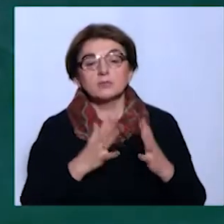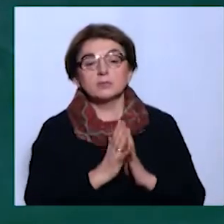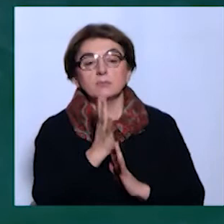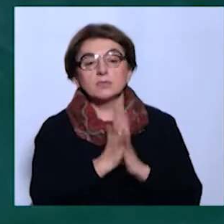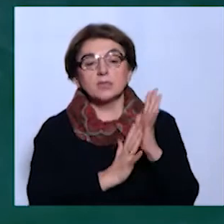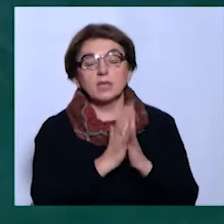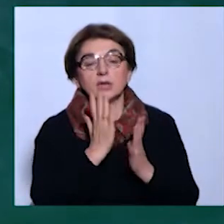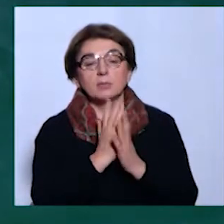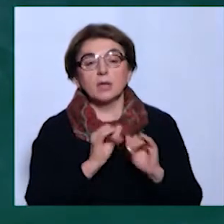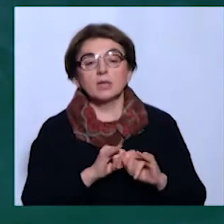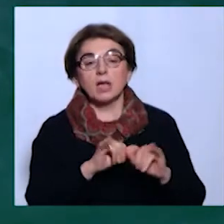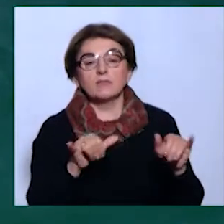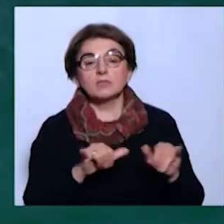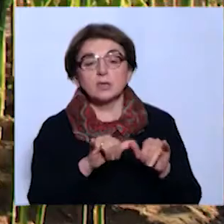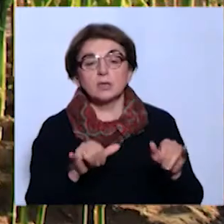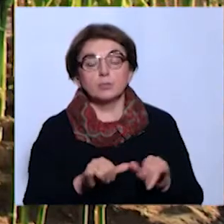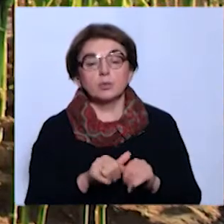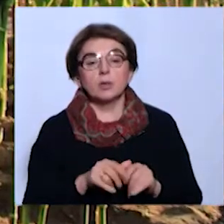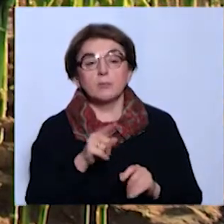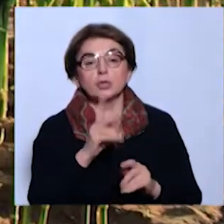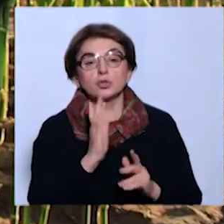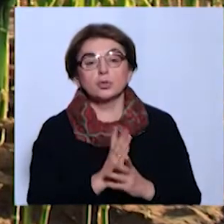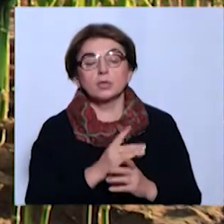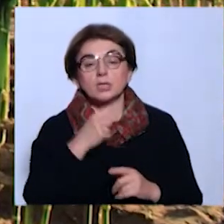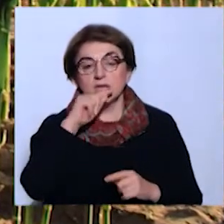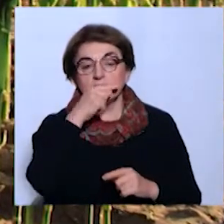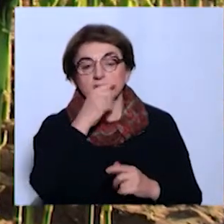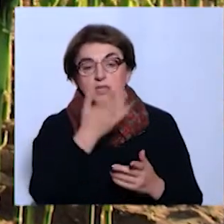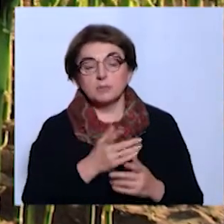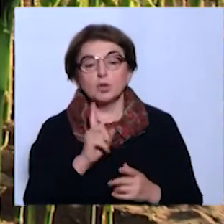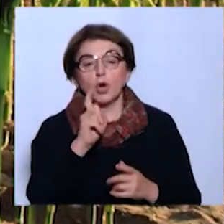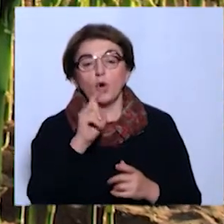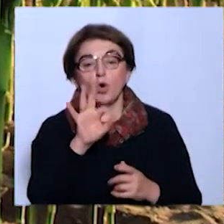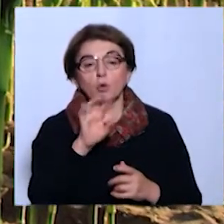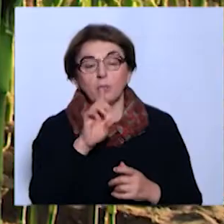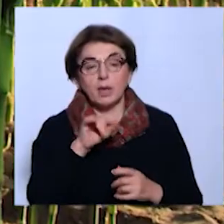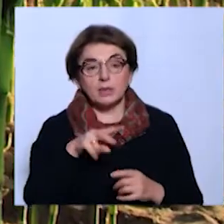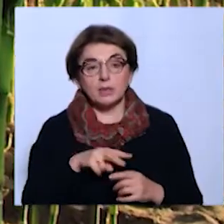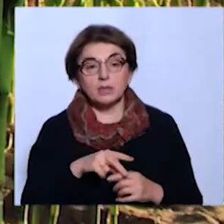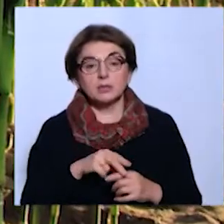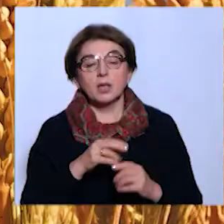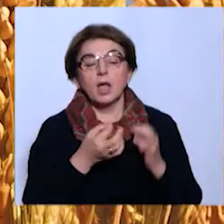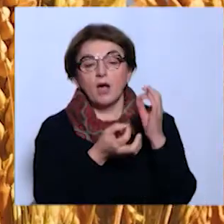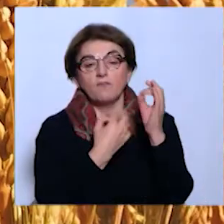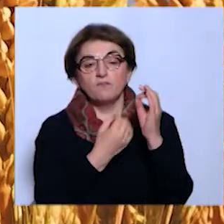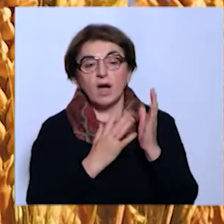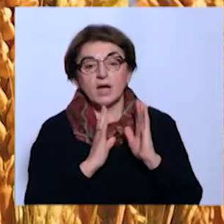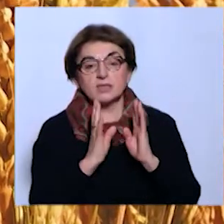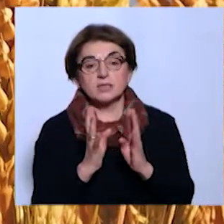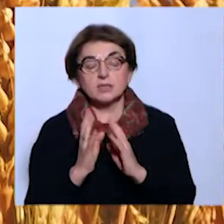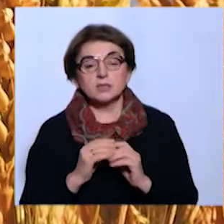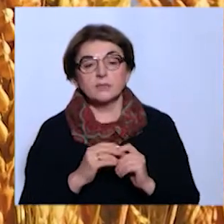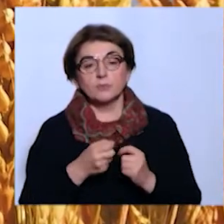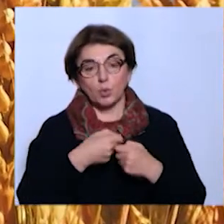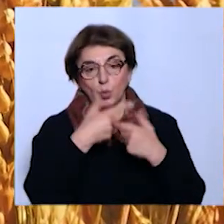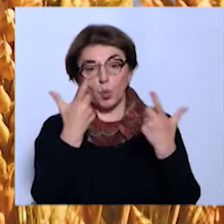გავრცელებული ყვავილოვანი მცენარეების, მათ შორის სიმინდის, ხორბლის, ვაზის